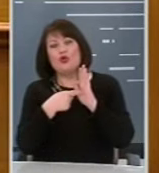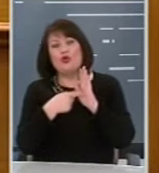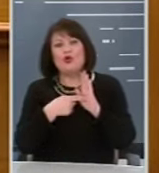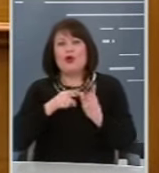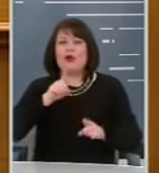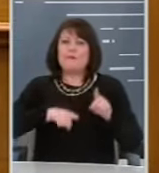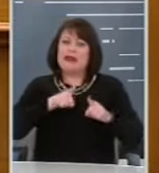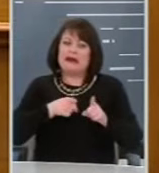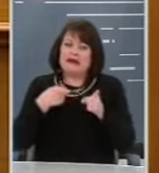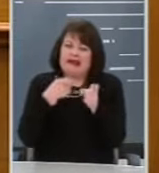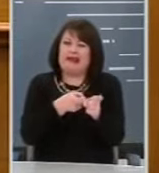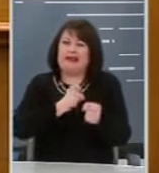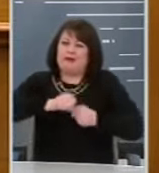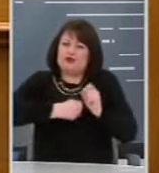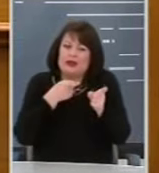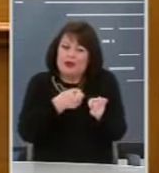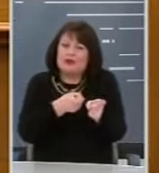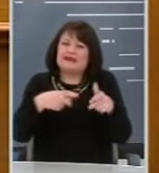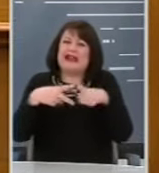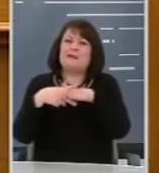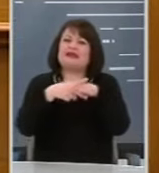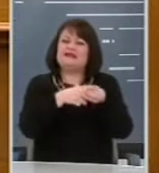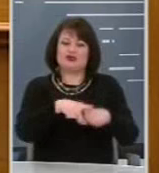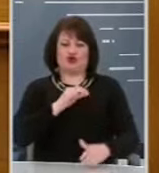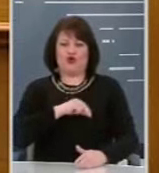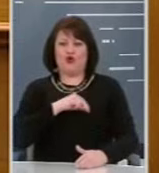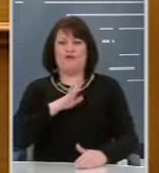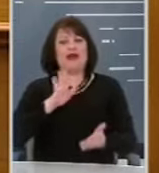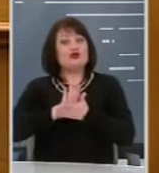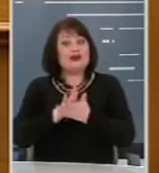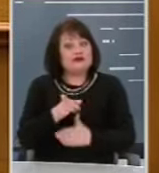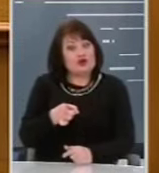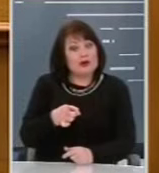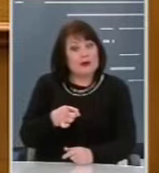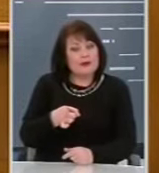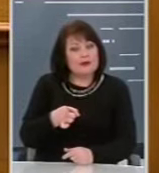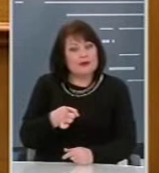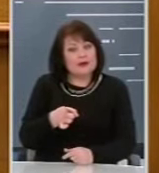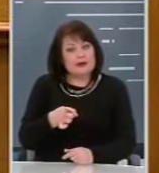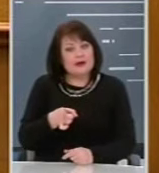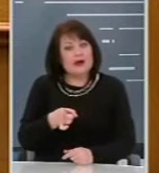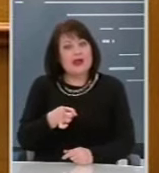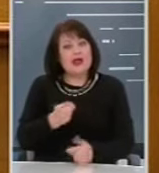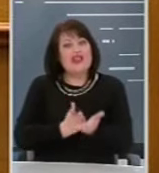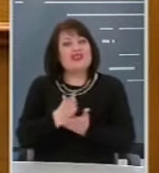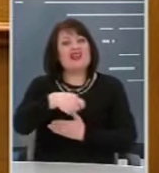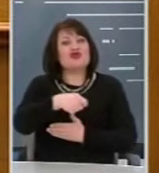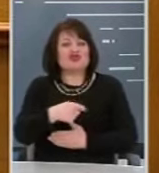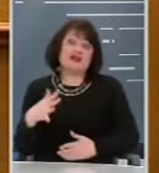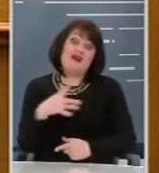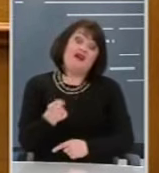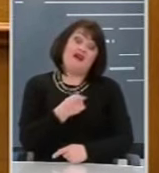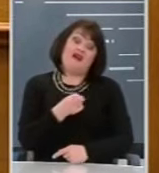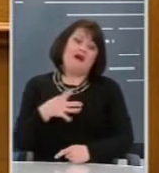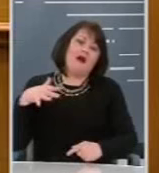εκβιάσουν τους τραπεζίτες προς όφελος του συγκεκριμένου εκδότη χρησιμοποιοντας τη δικαιοσύνη ως απειλή